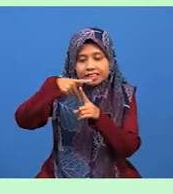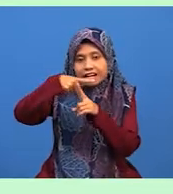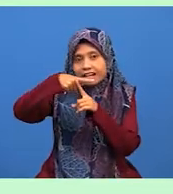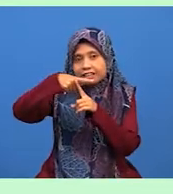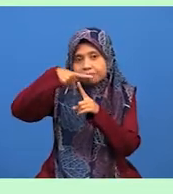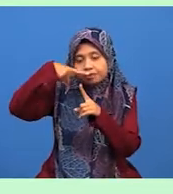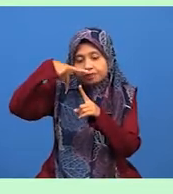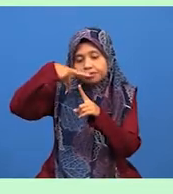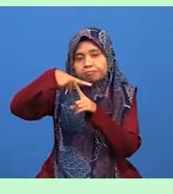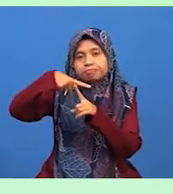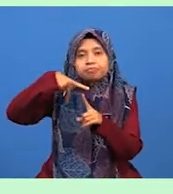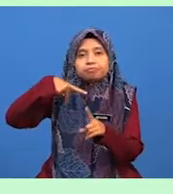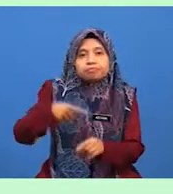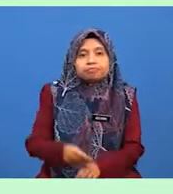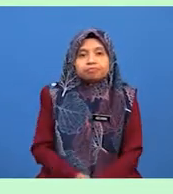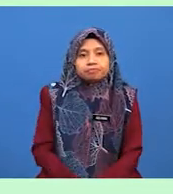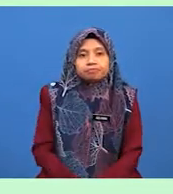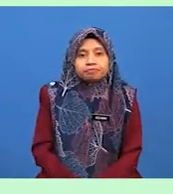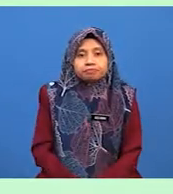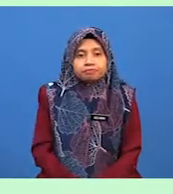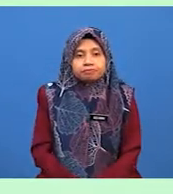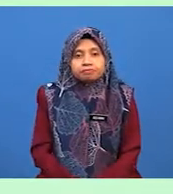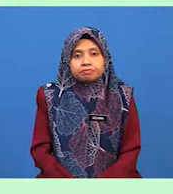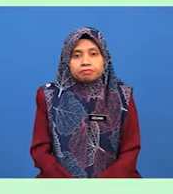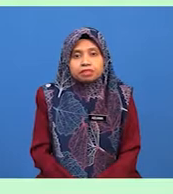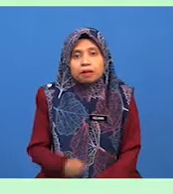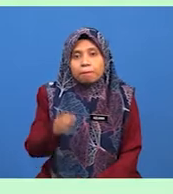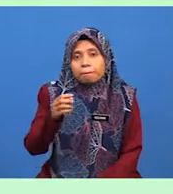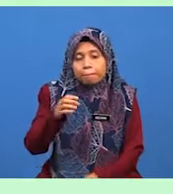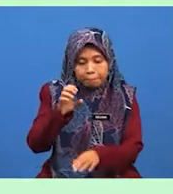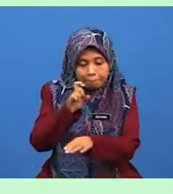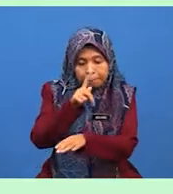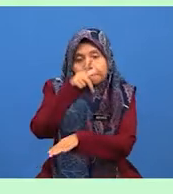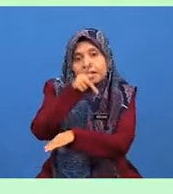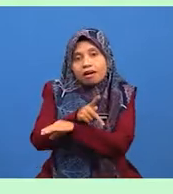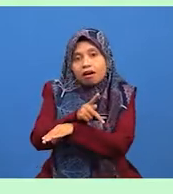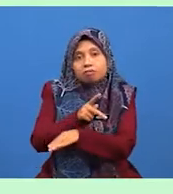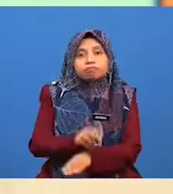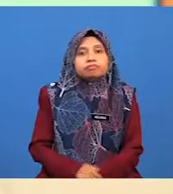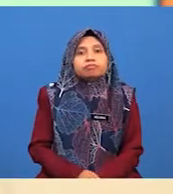Bagus. Ukiran itu diperbuat daripada Perak.